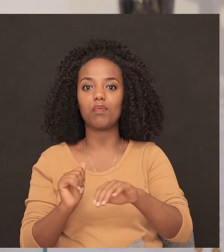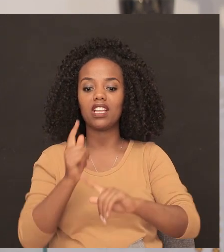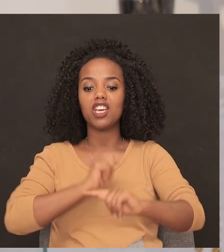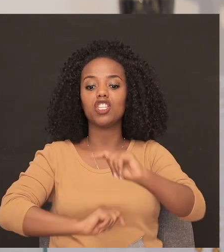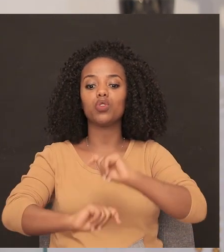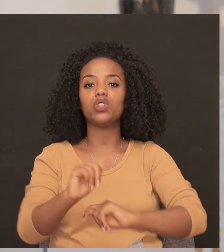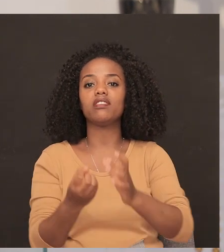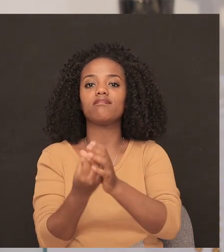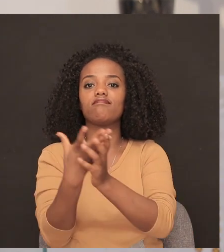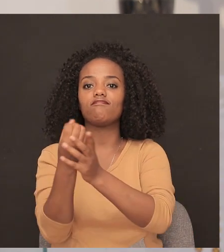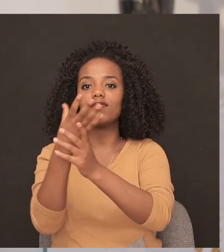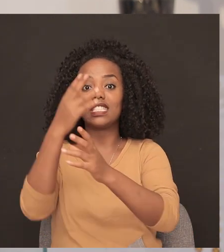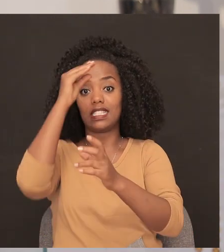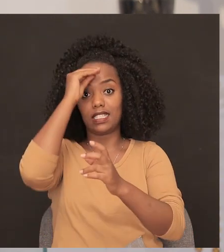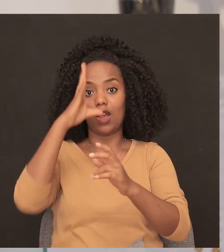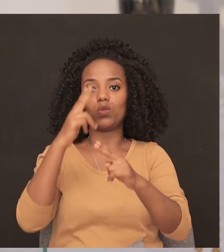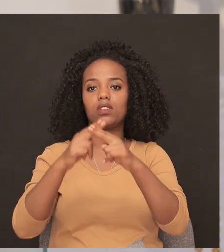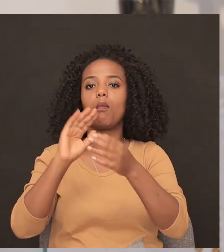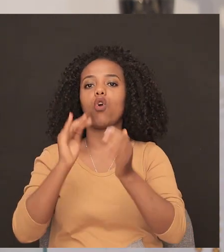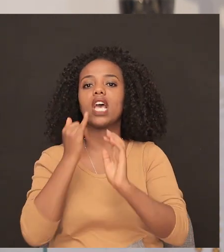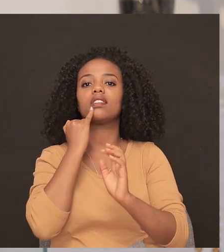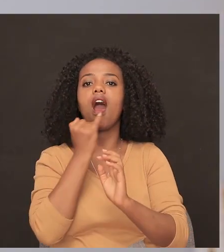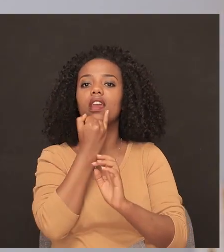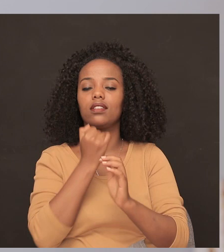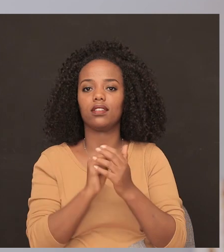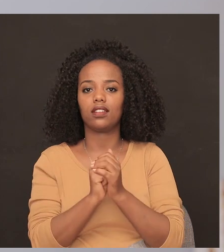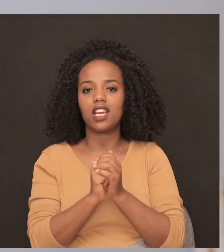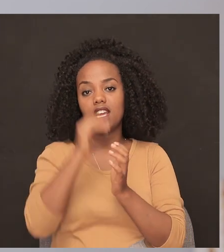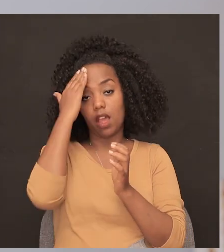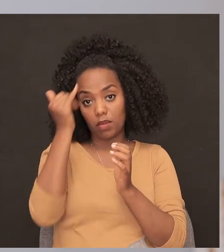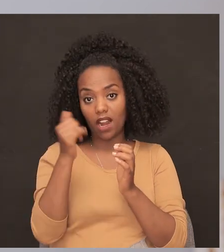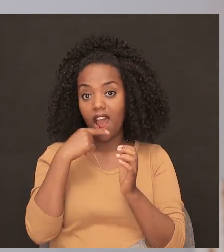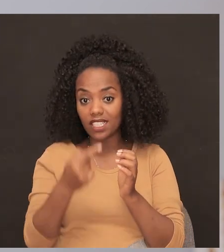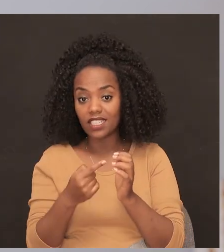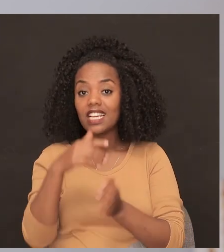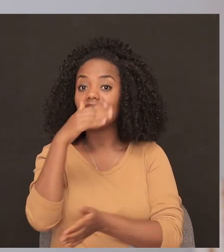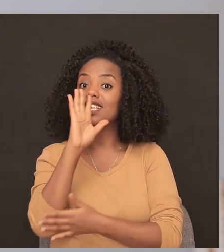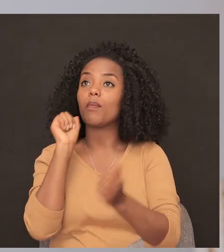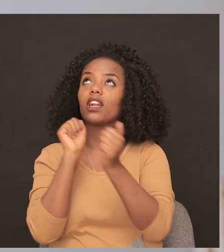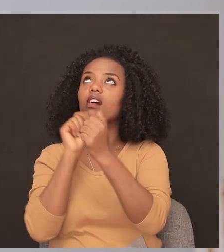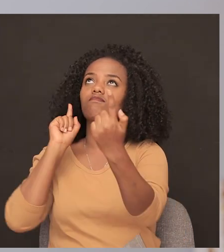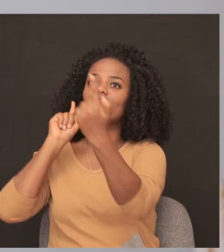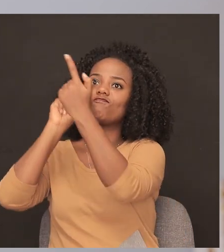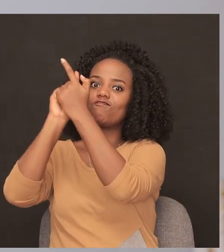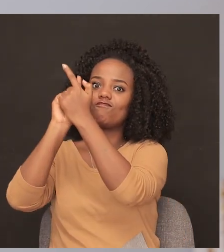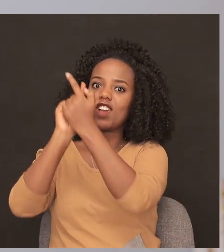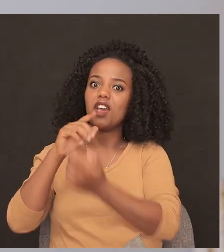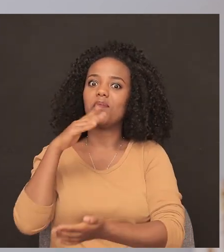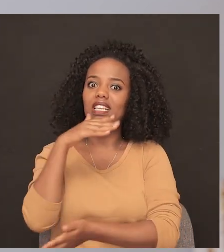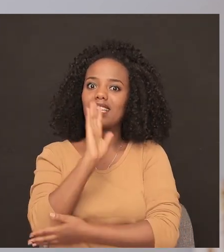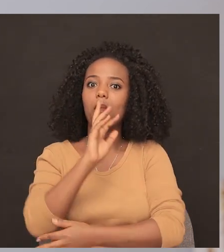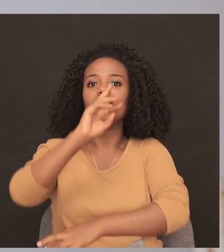ትውልድ የመነጨበት ሰው ሆነ። ለምን ካልን ከእግዚአብሔር ጋር ስለተገናኘ፣